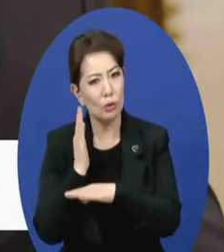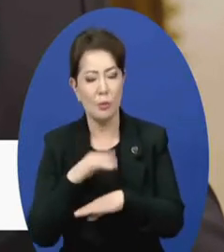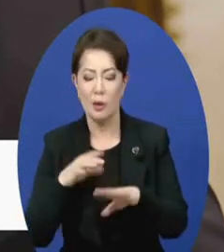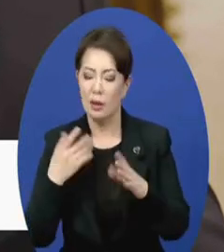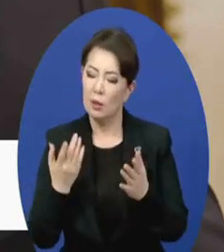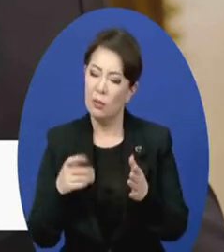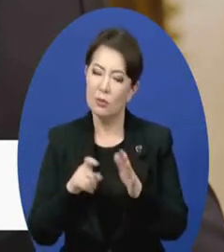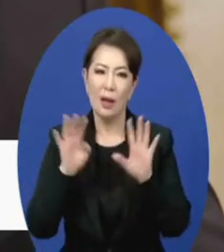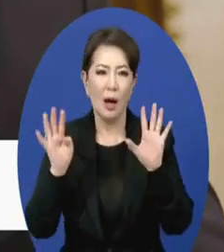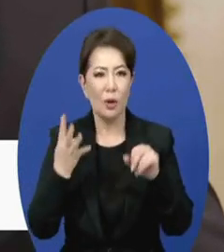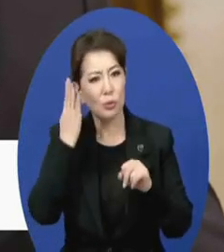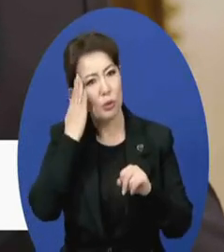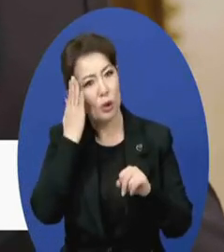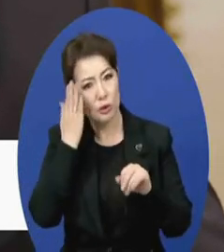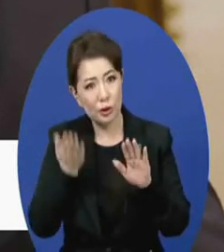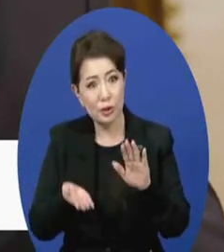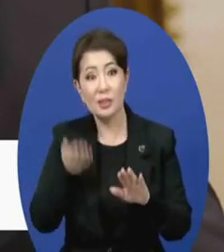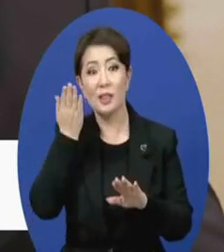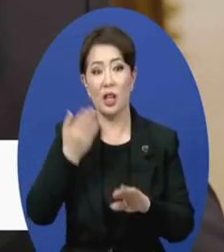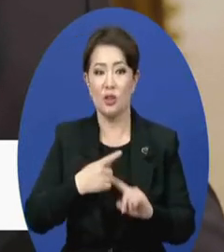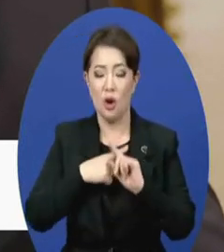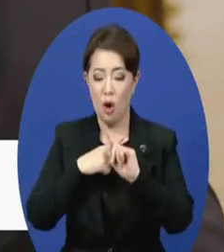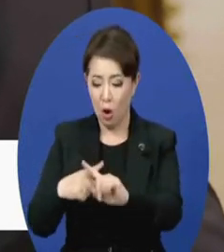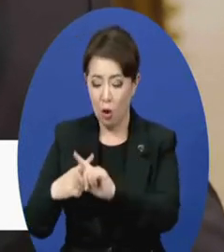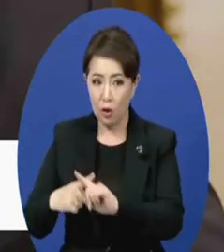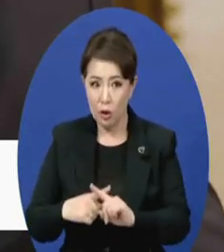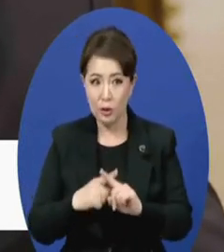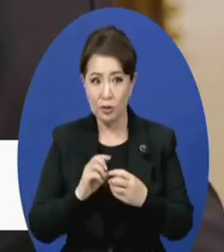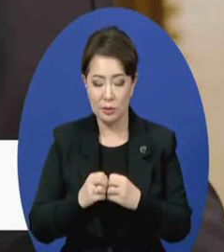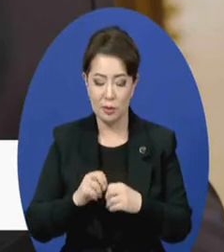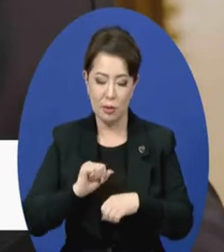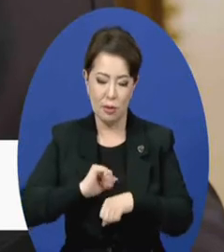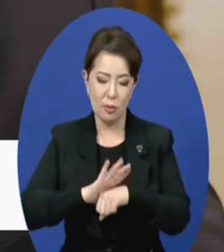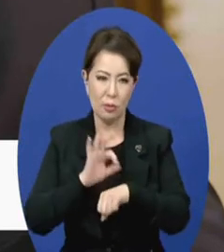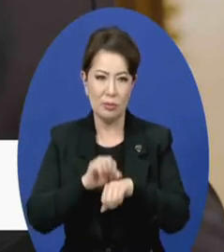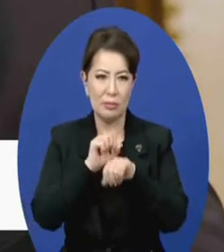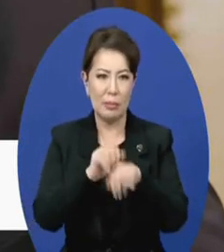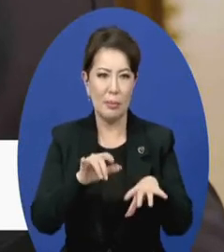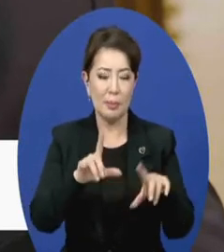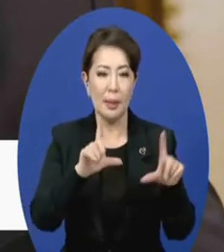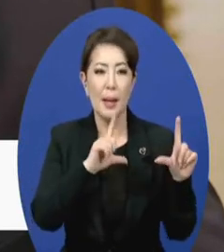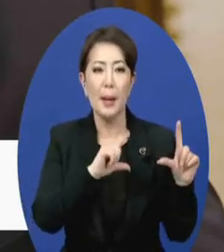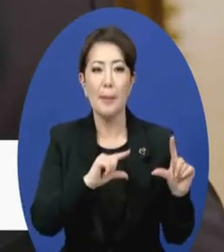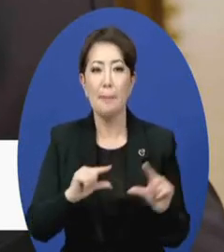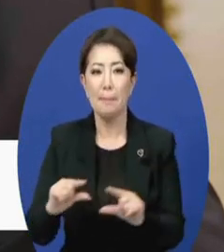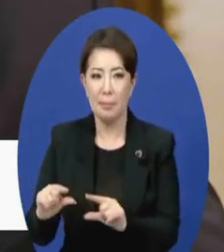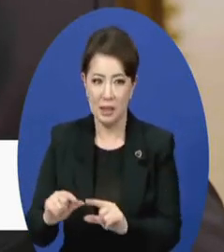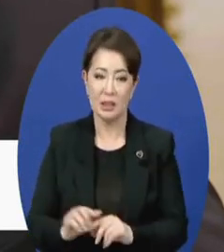хаяж 14 хоногоос дээш хугацаанд тавьжээж энэ халдварын энэ эрчмийг сааруул сар мөжүүлэх